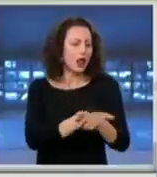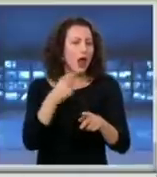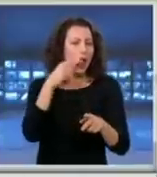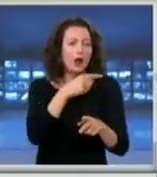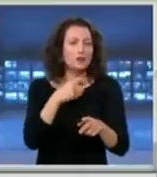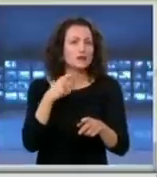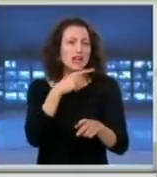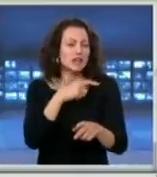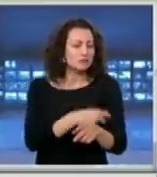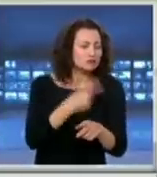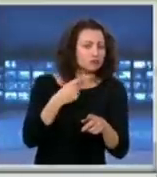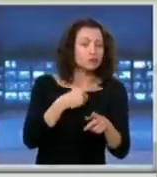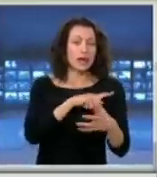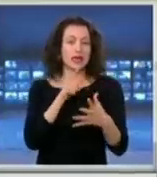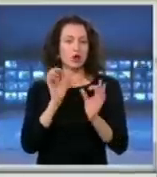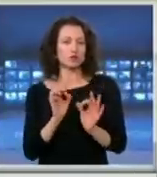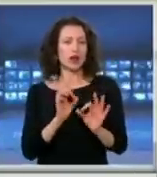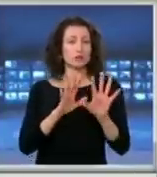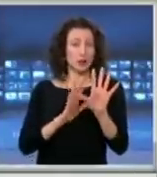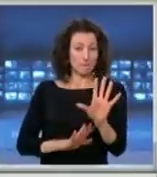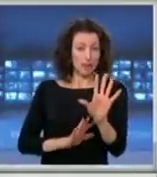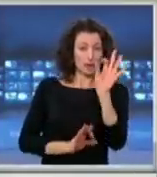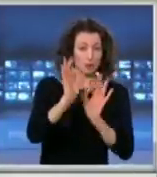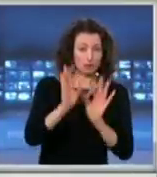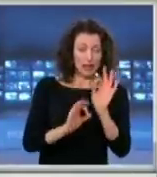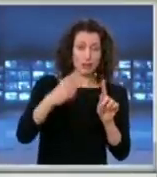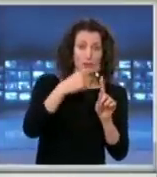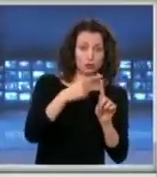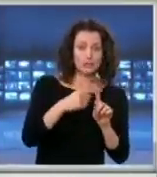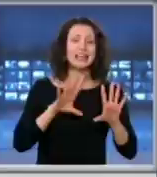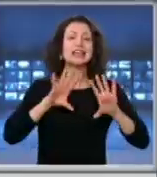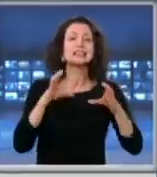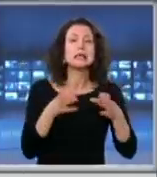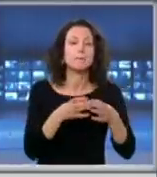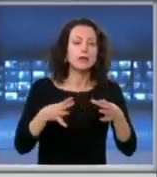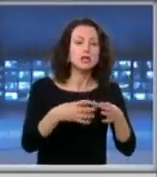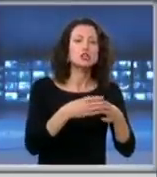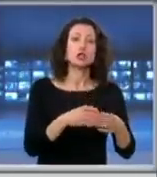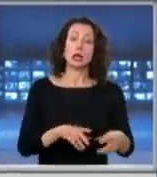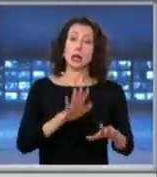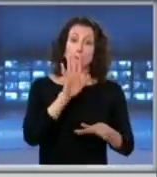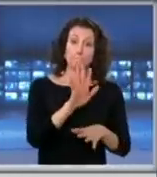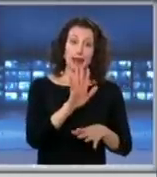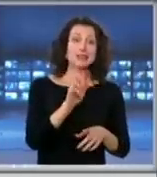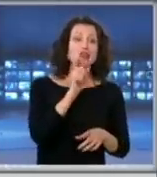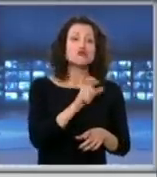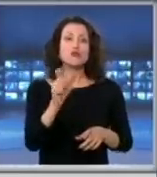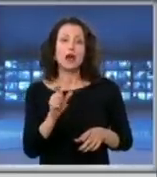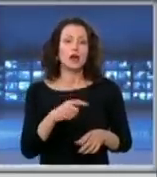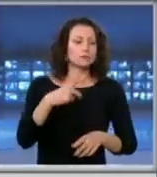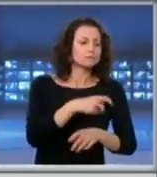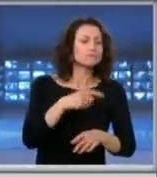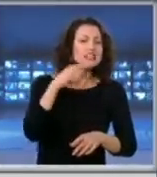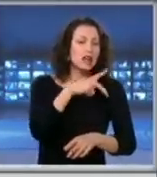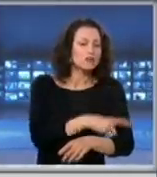тогава може да се направи следното. Събираш 5 материала, когато в тези 5 материала имаш положителен материал,